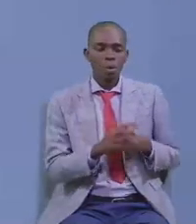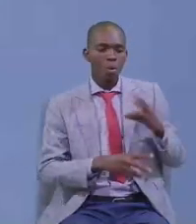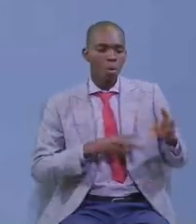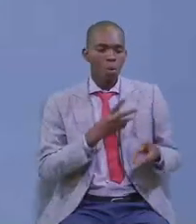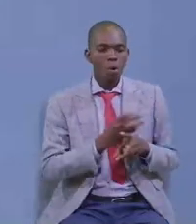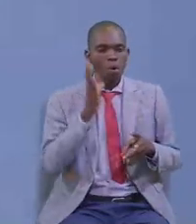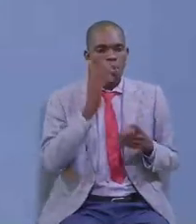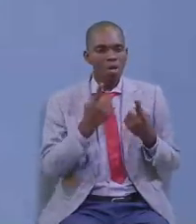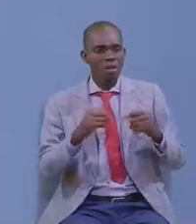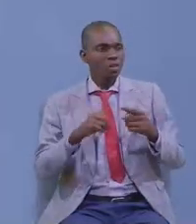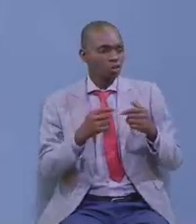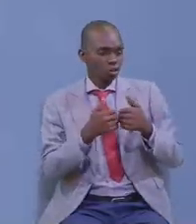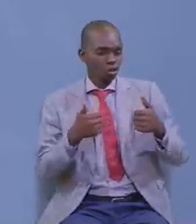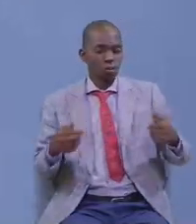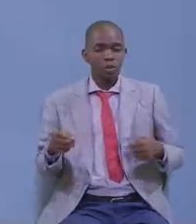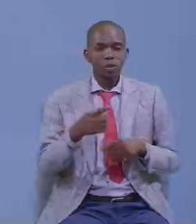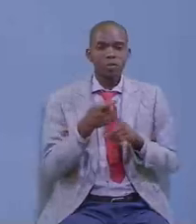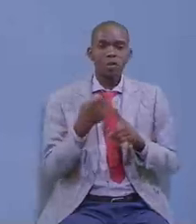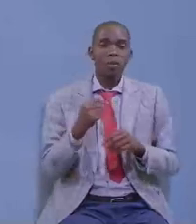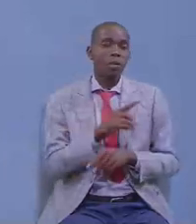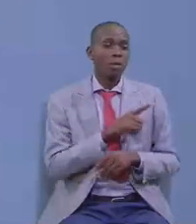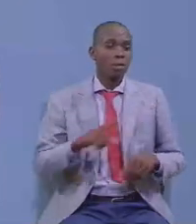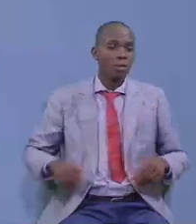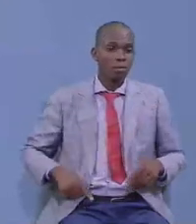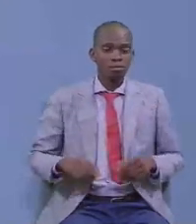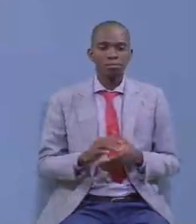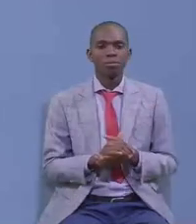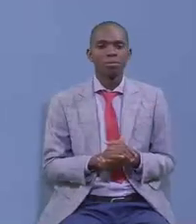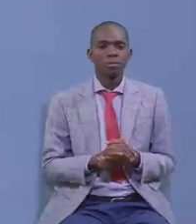Le monde va essayer de te séparer du Seigneur.